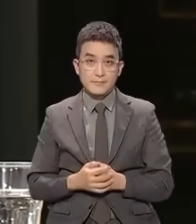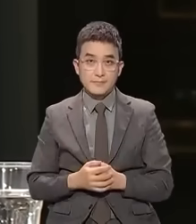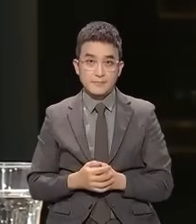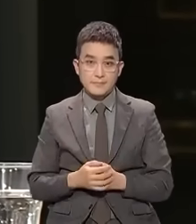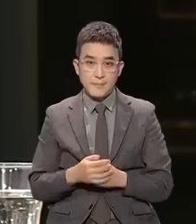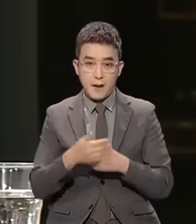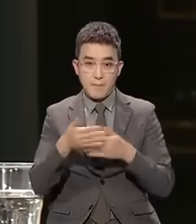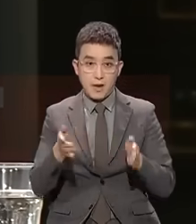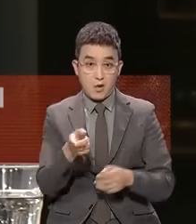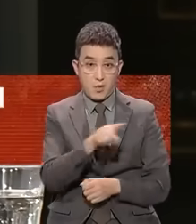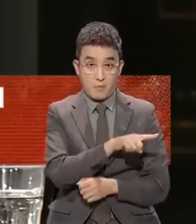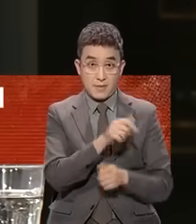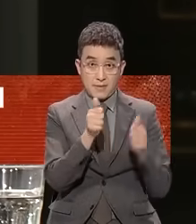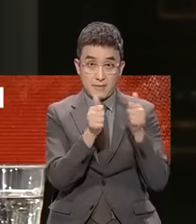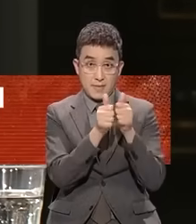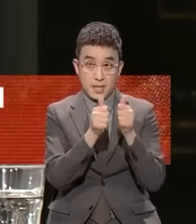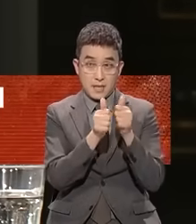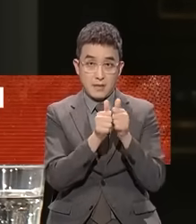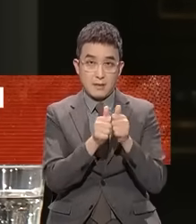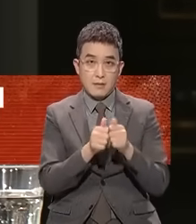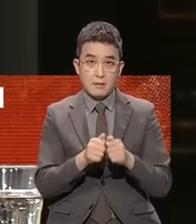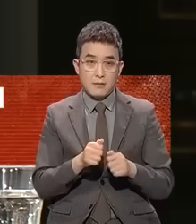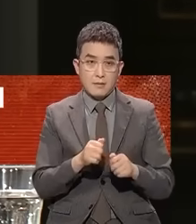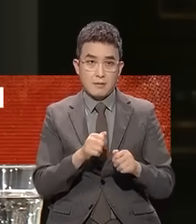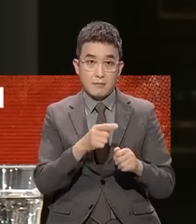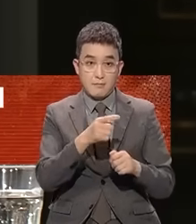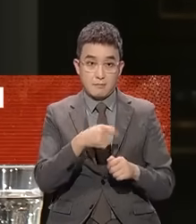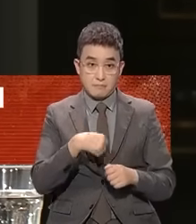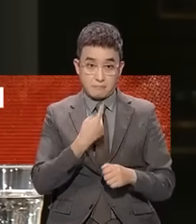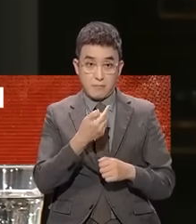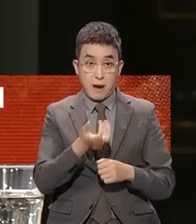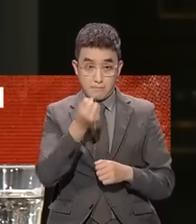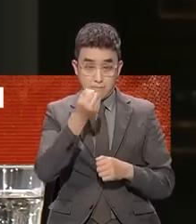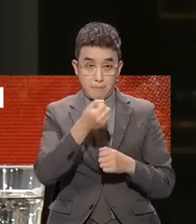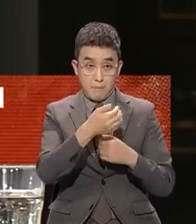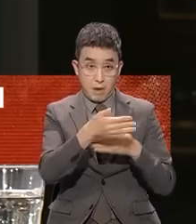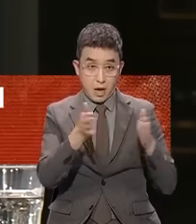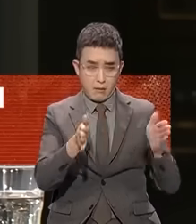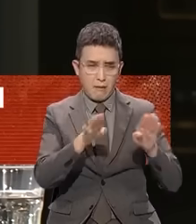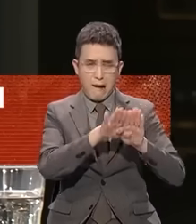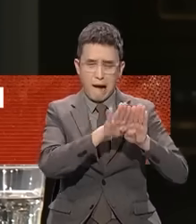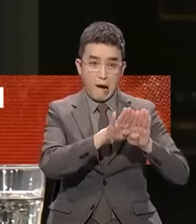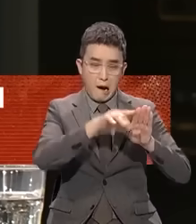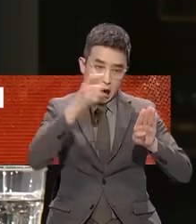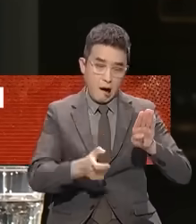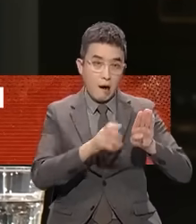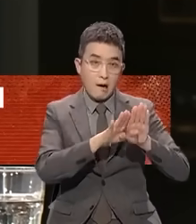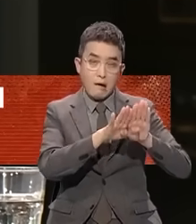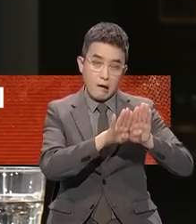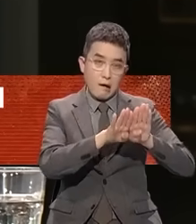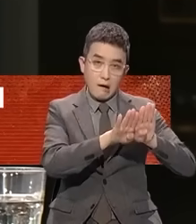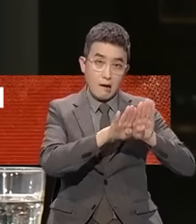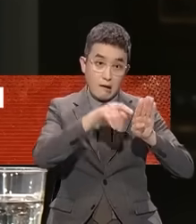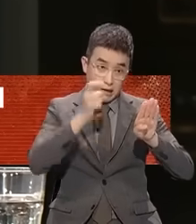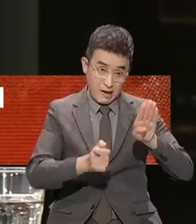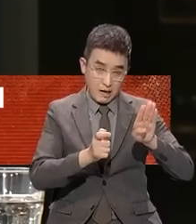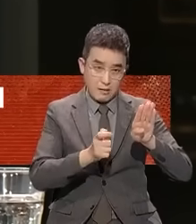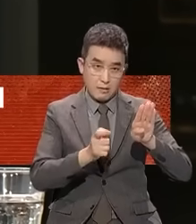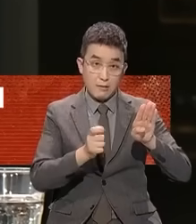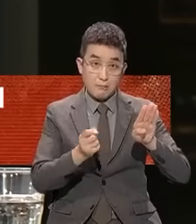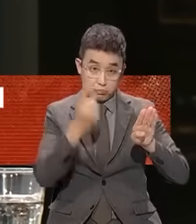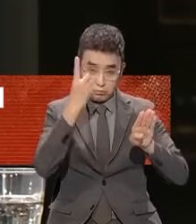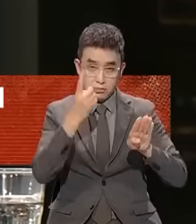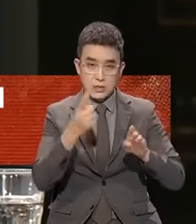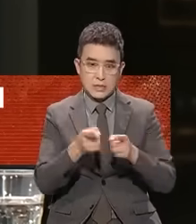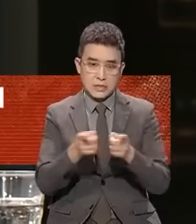남성 자기 방문이 안 열려가지고 왜 안 열려 이거 해서 이제 프론트로 갔대요, 교수님. 그랬더니